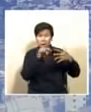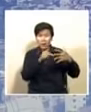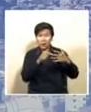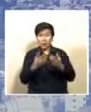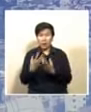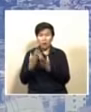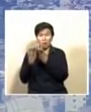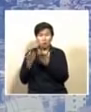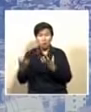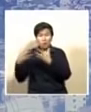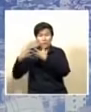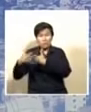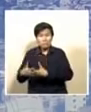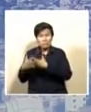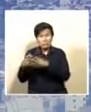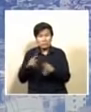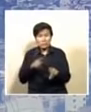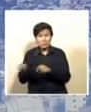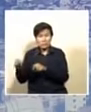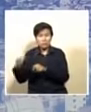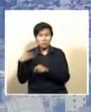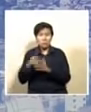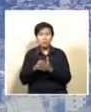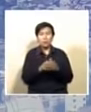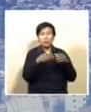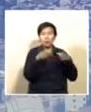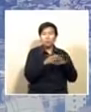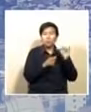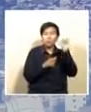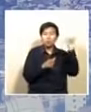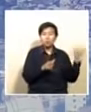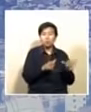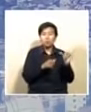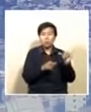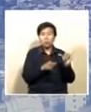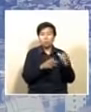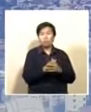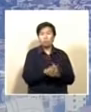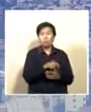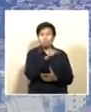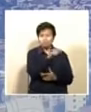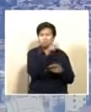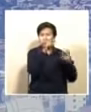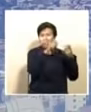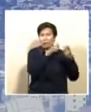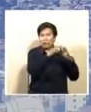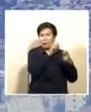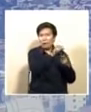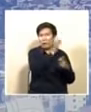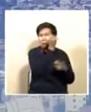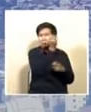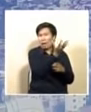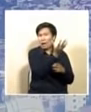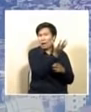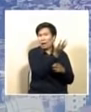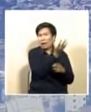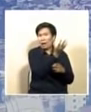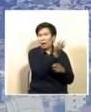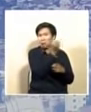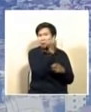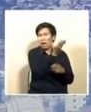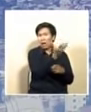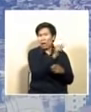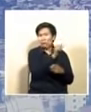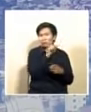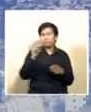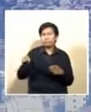ที่พวกเราร่วมมือกันนะฮะทางท่านนายกรัฐมนตรีท่านรัฐมนตรีว่าการกระทรวงส ฐานะสุขนะฮะท่านอนุทินชาญวีรกูลนะฮะแ